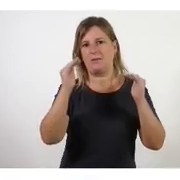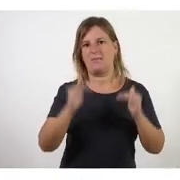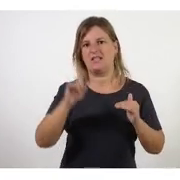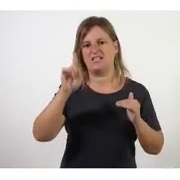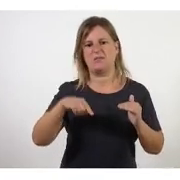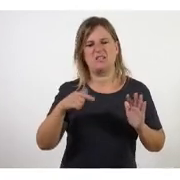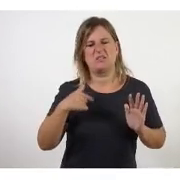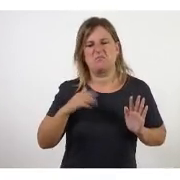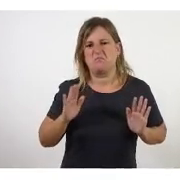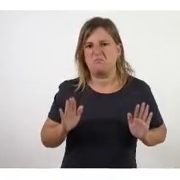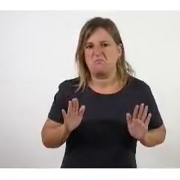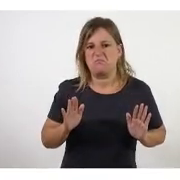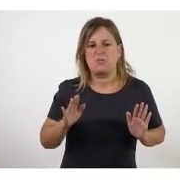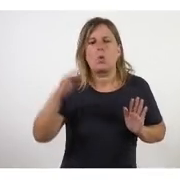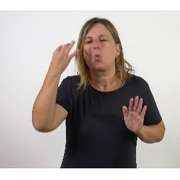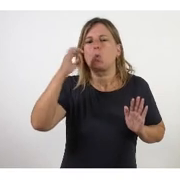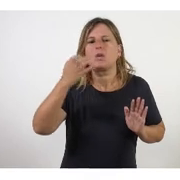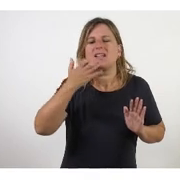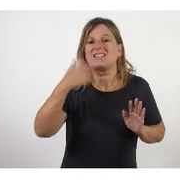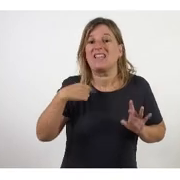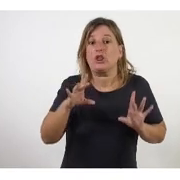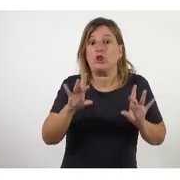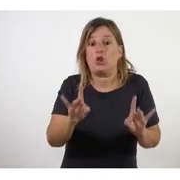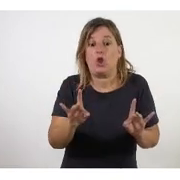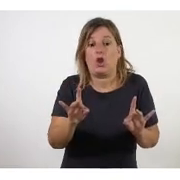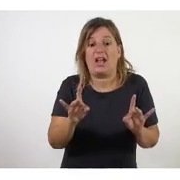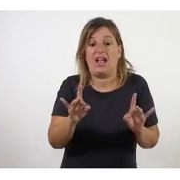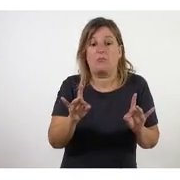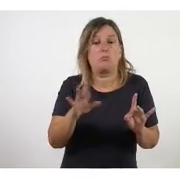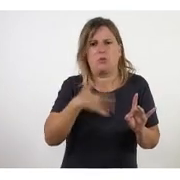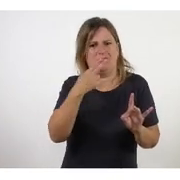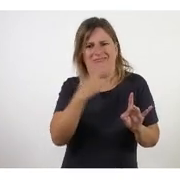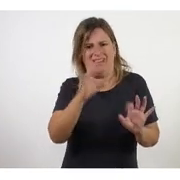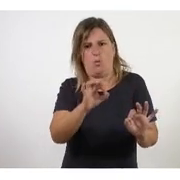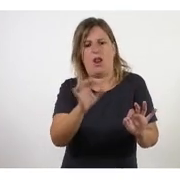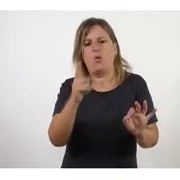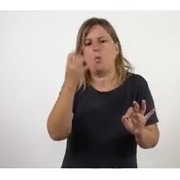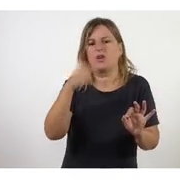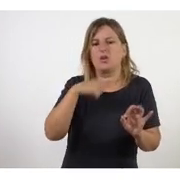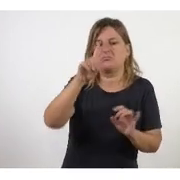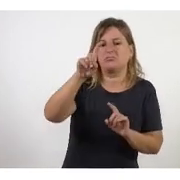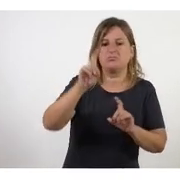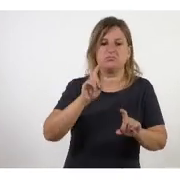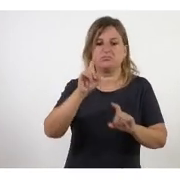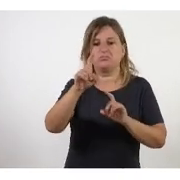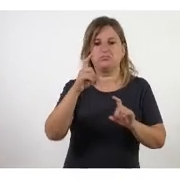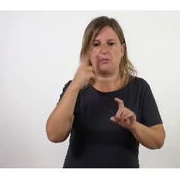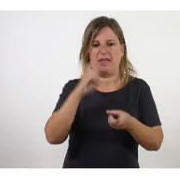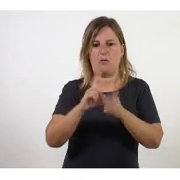jo aquí l'única cosa que jo tocaria, si toqués alguna cosa, sobretot, és aquest o aquest. Allò que canvia el